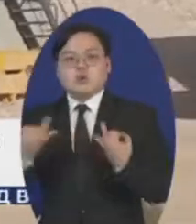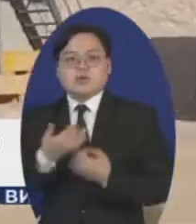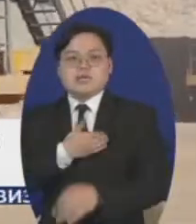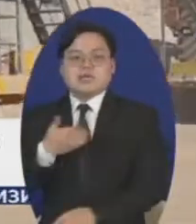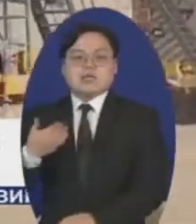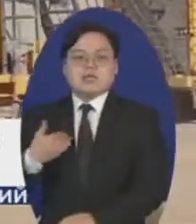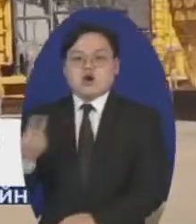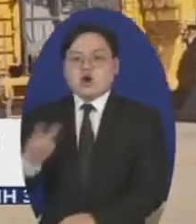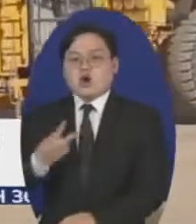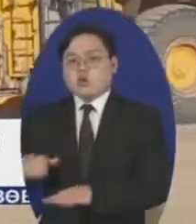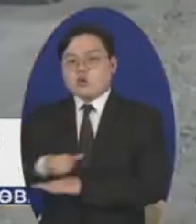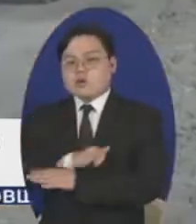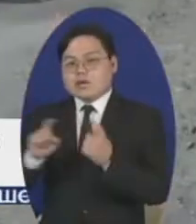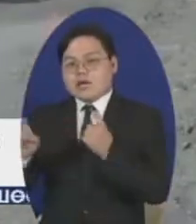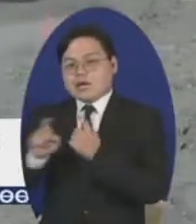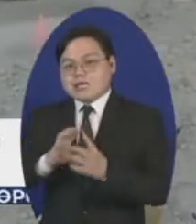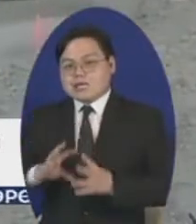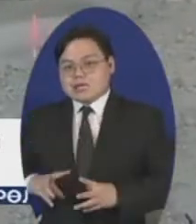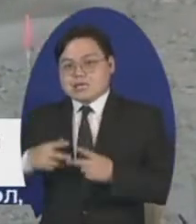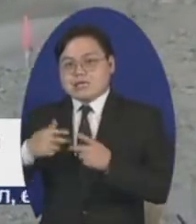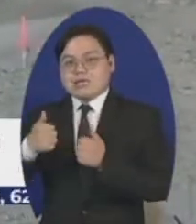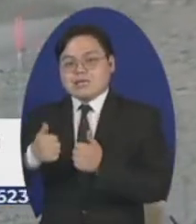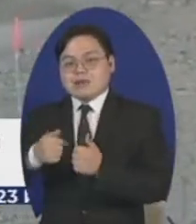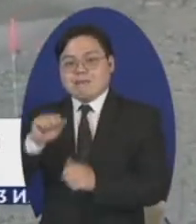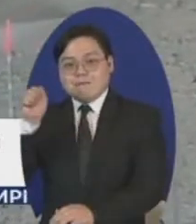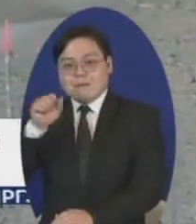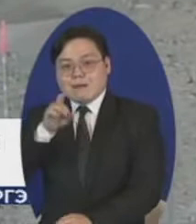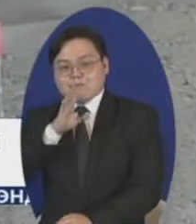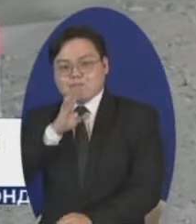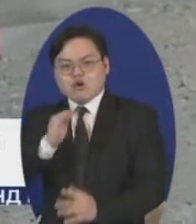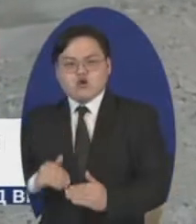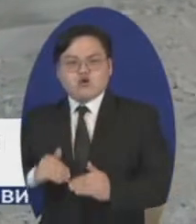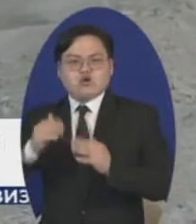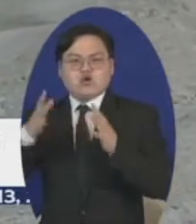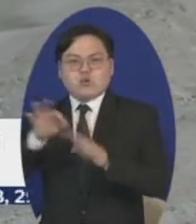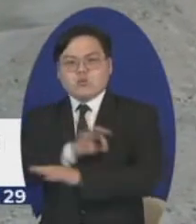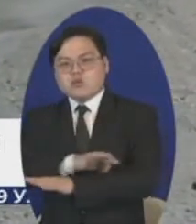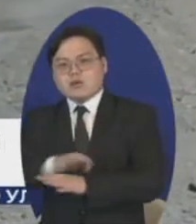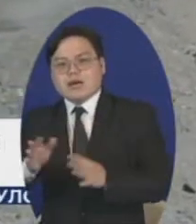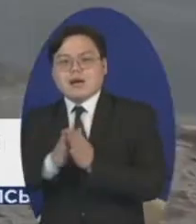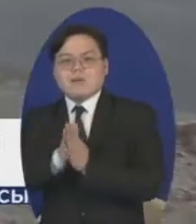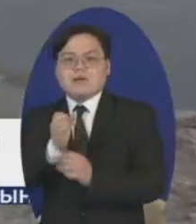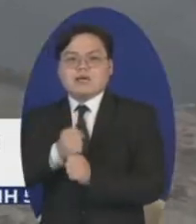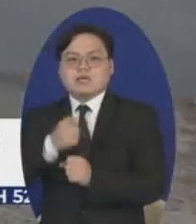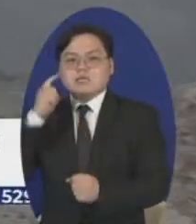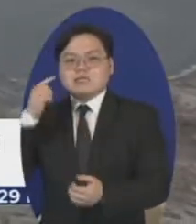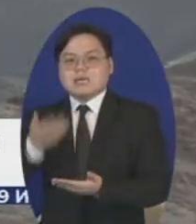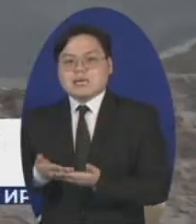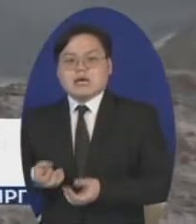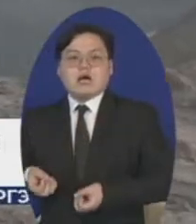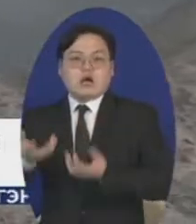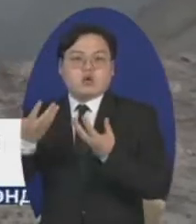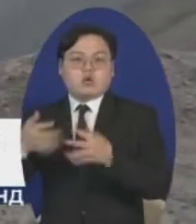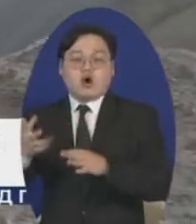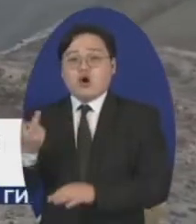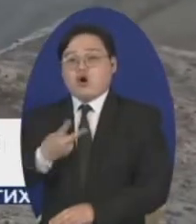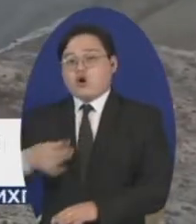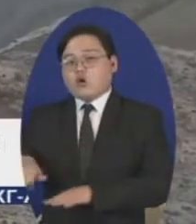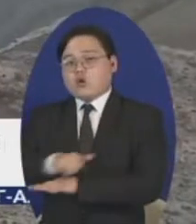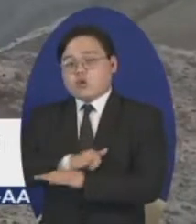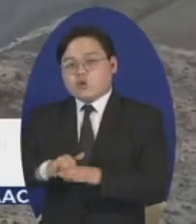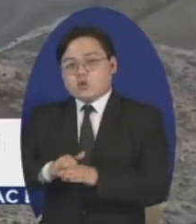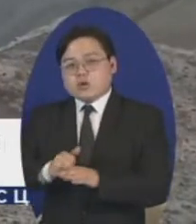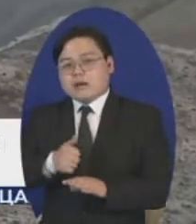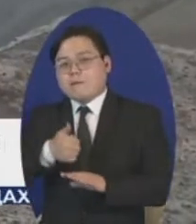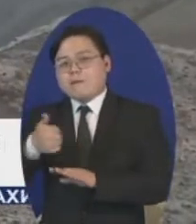дипломат харилцаа тогтоосны тэгшэн хүрээнд хөгжлийн томоохон төсөл эхлүүлж хамтран хэрэгжүүлэх санал дэвшүүлээд байна. Тэрээр манай 2 орны харилцаанд тэргүүлэх